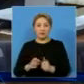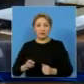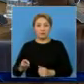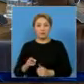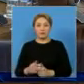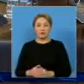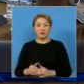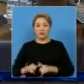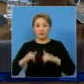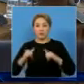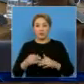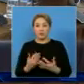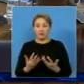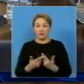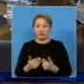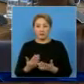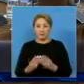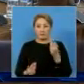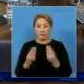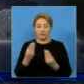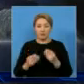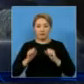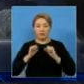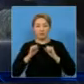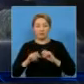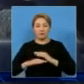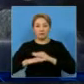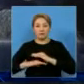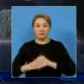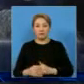центру, увеличить количество игровых и спортивных